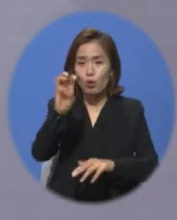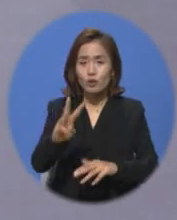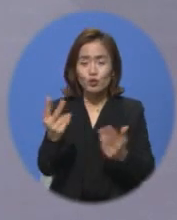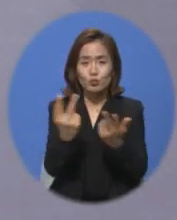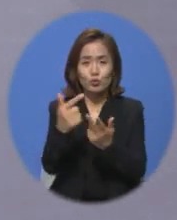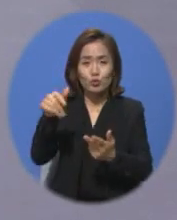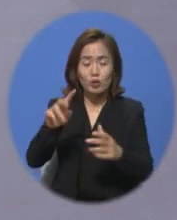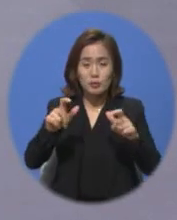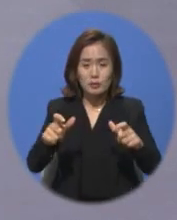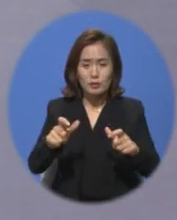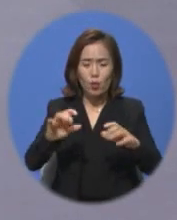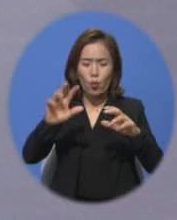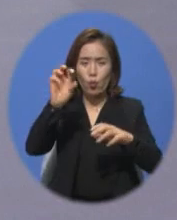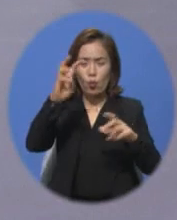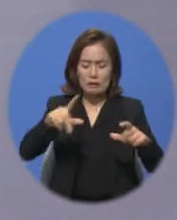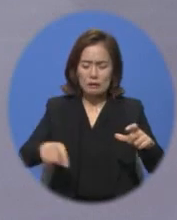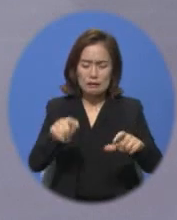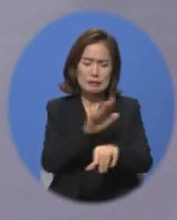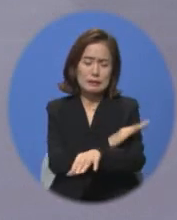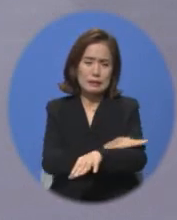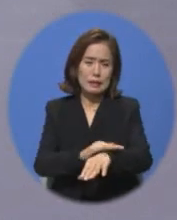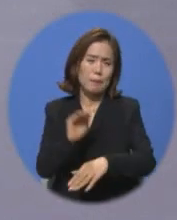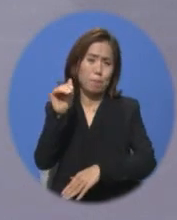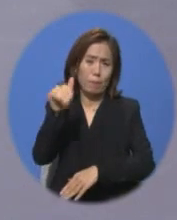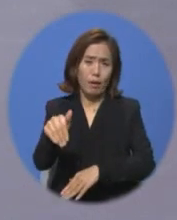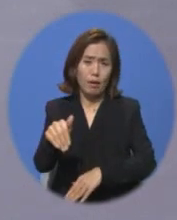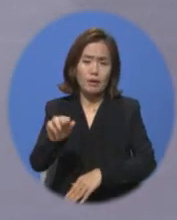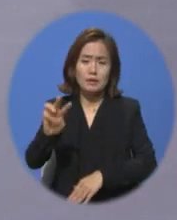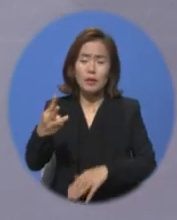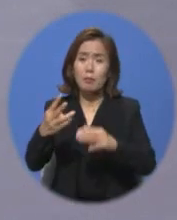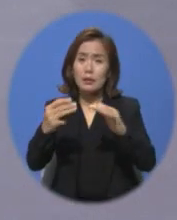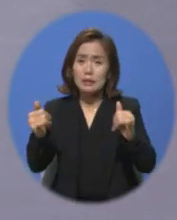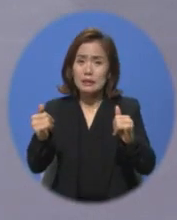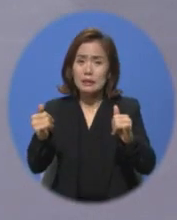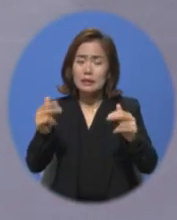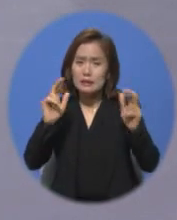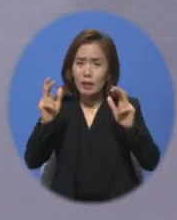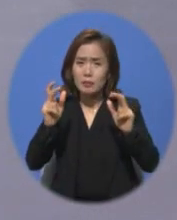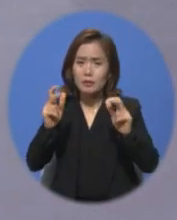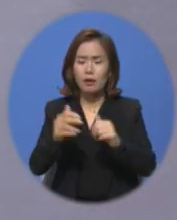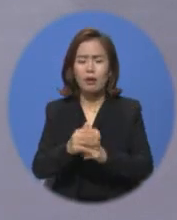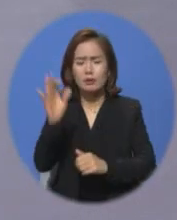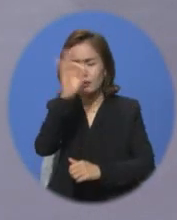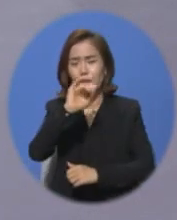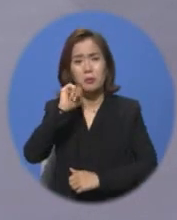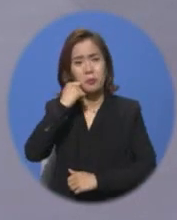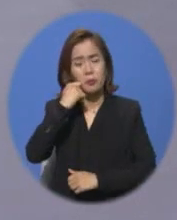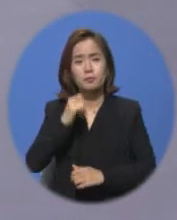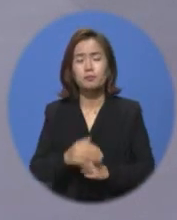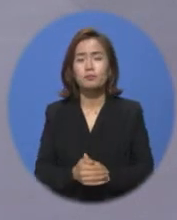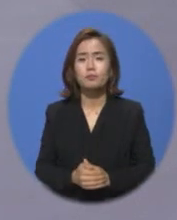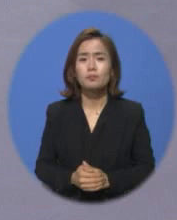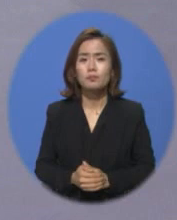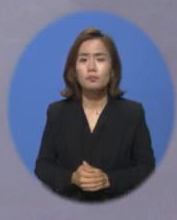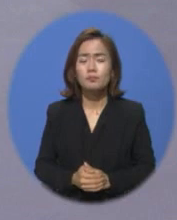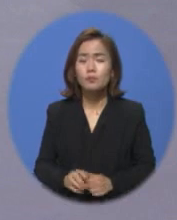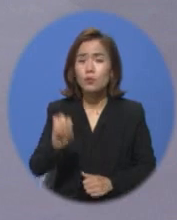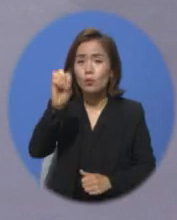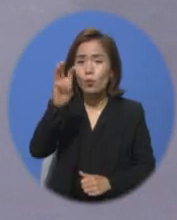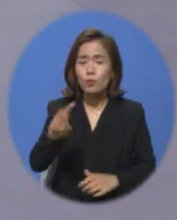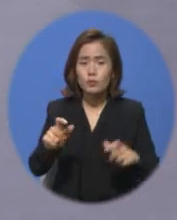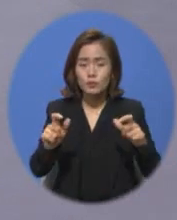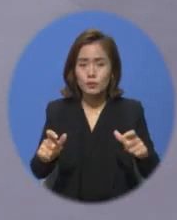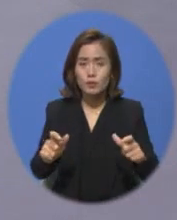광주에서가장개발이덜된지역입니다 . 직원수가300명이넘는기업은거의